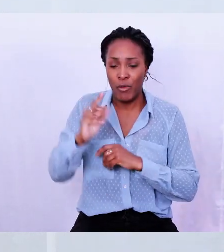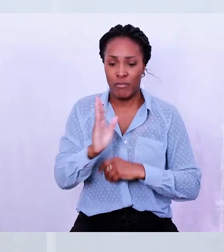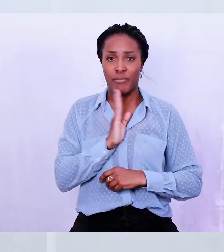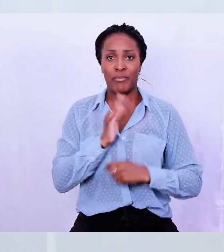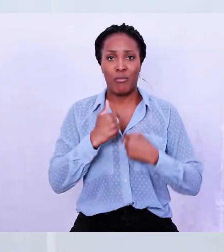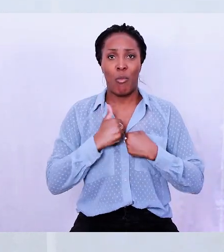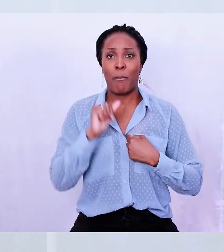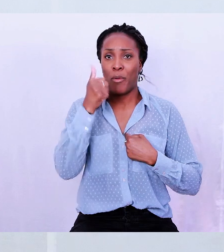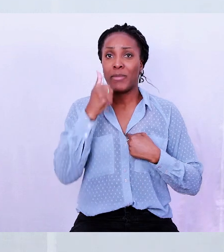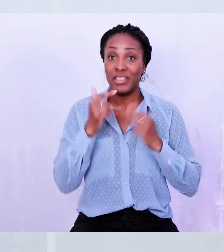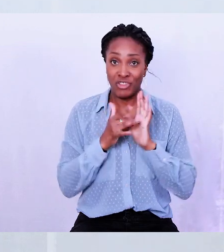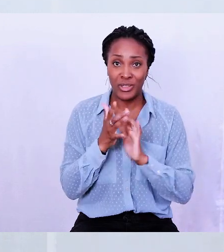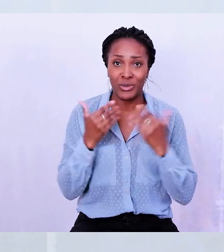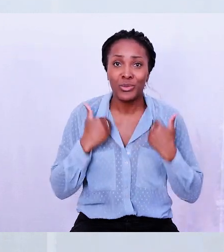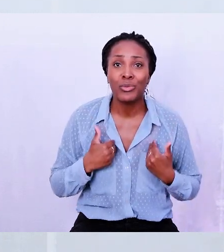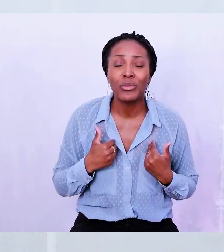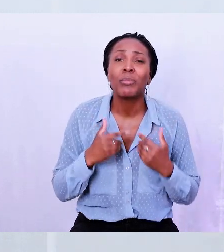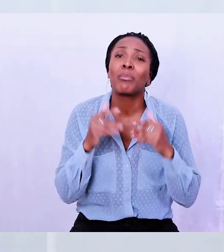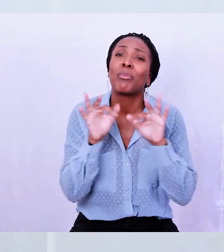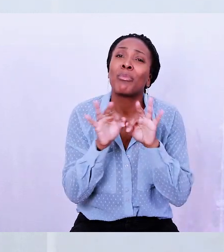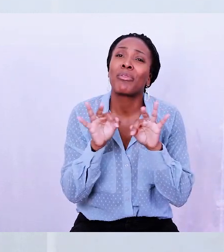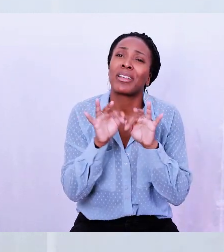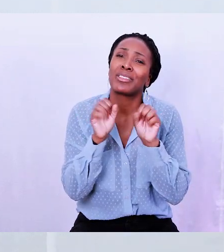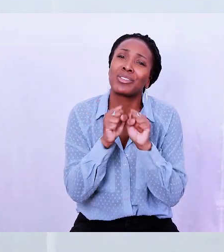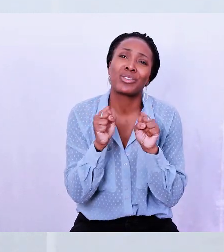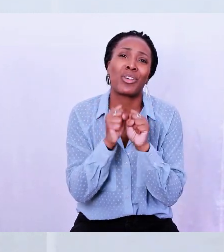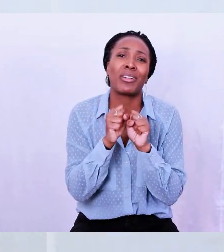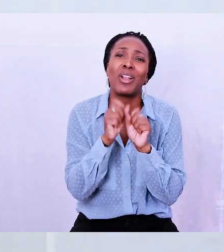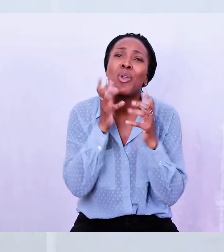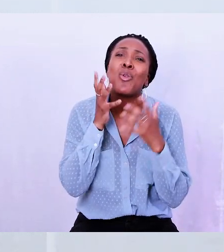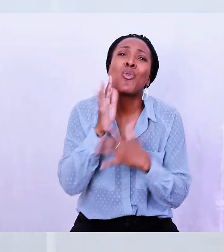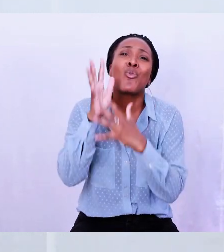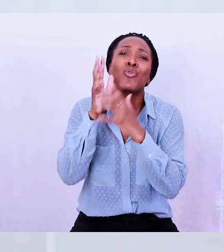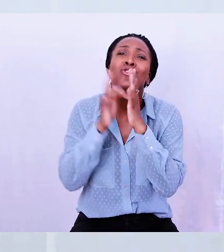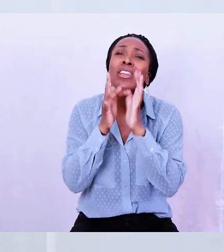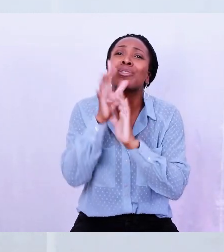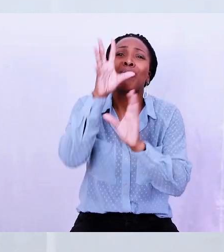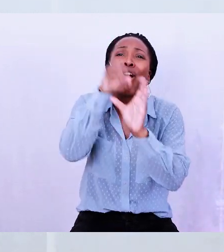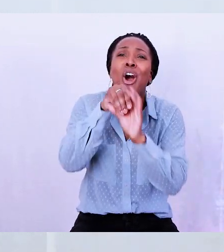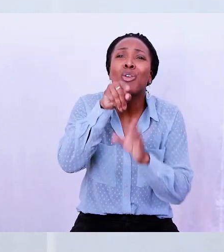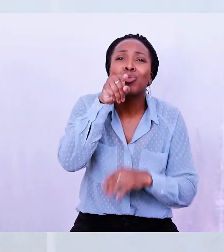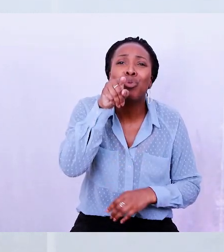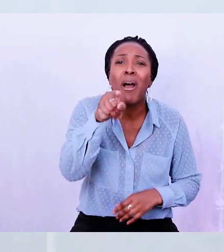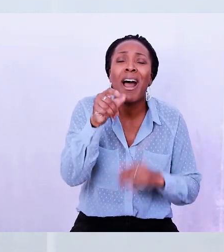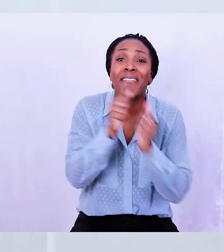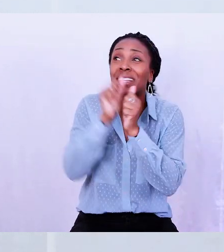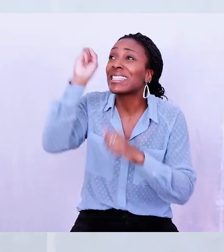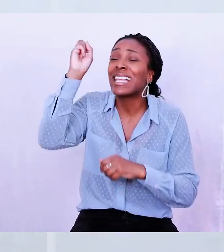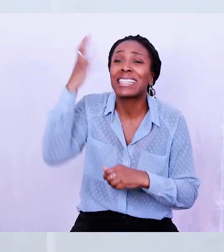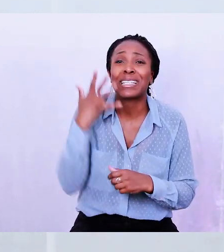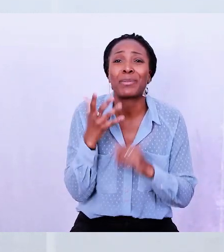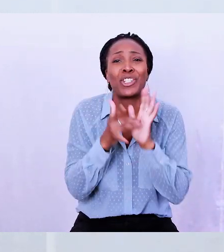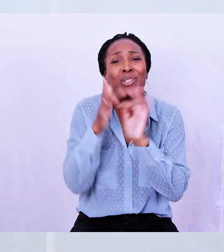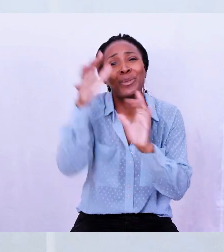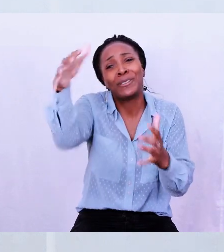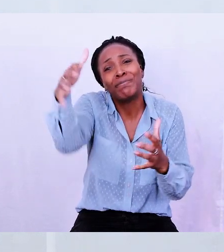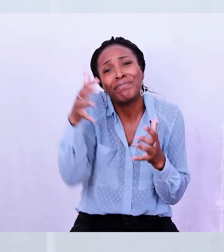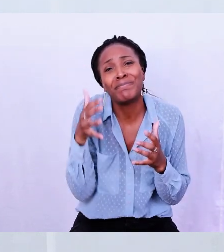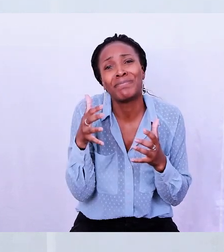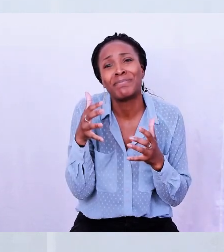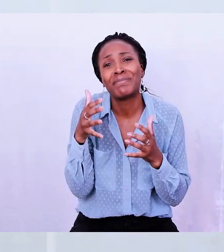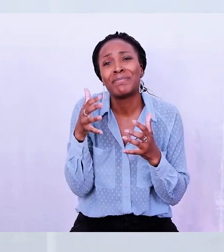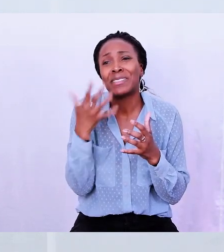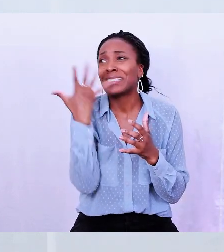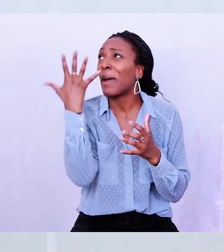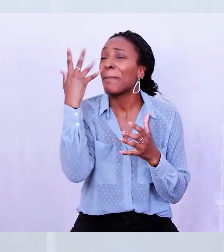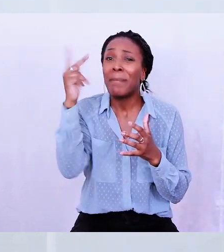Mon frère, ma sœur, loue celui qui vit en toi aujourd'hui par son esprit, qui t'a pris sous ses ailes et qui a posé sa